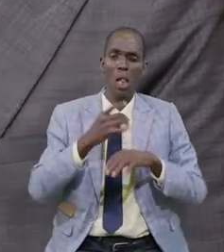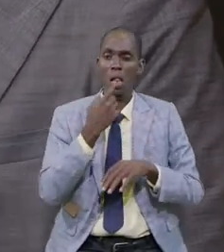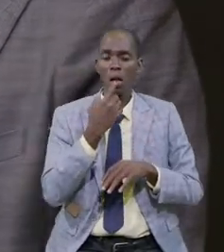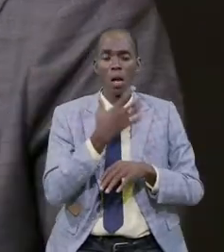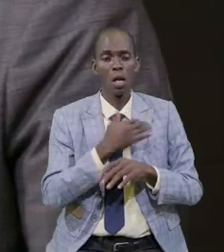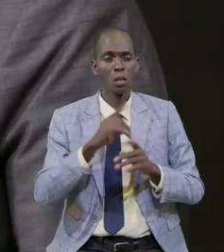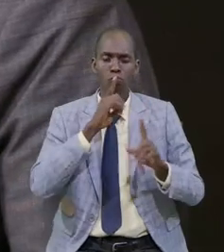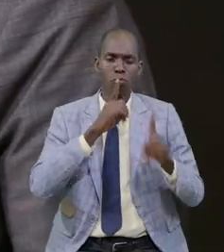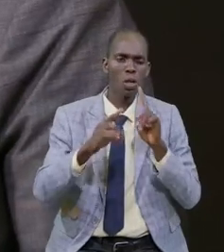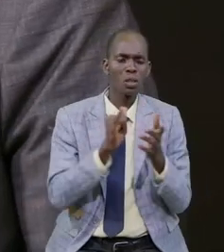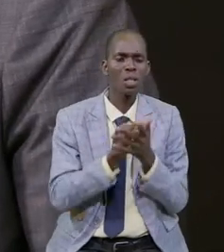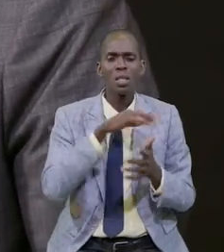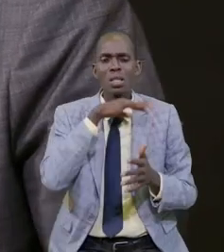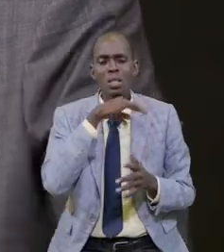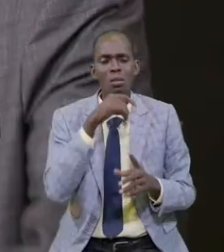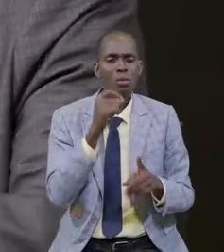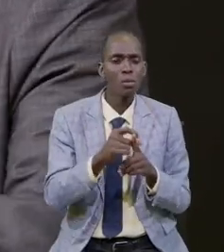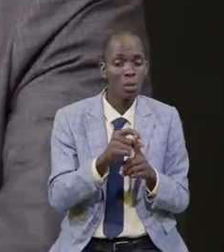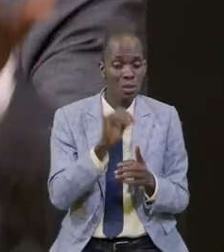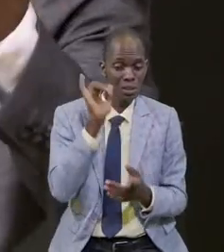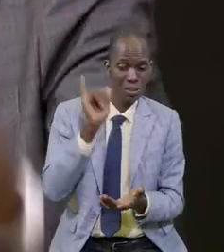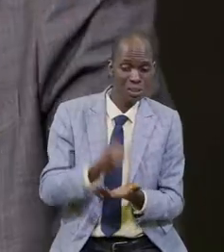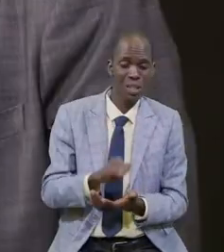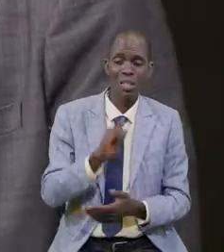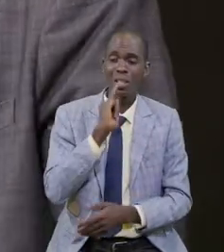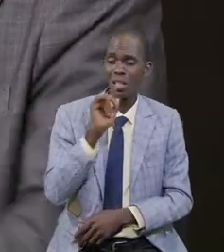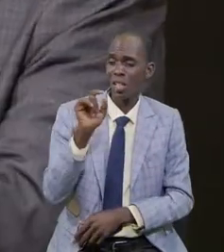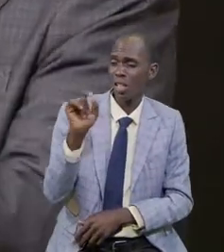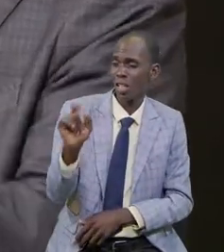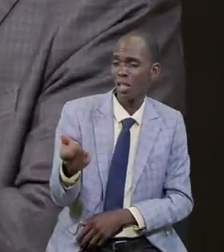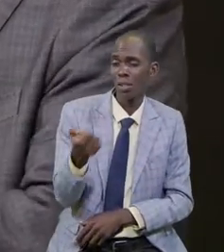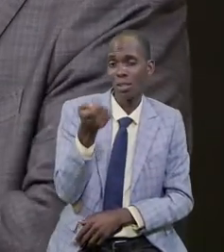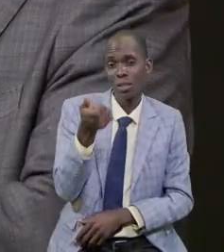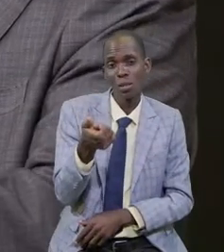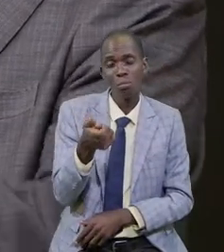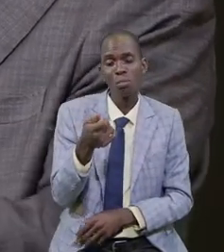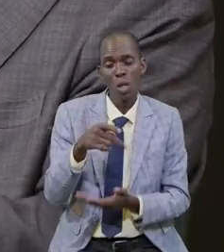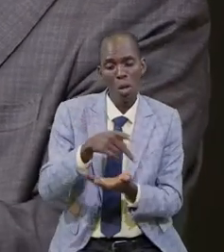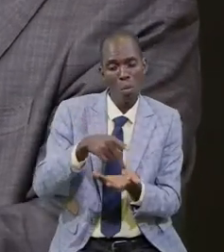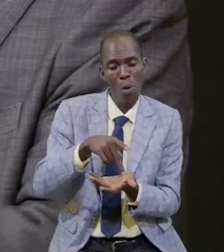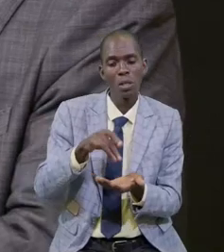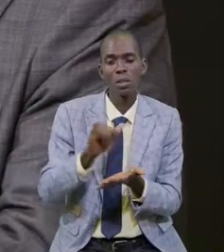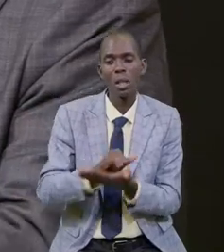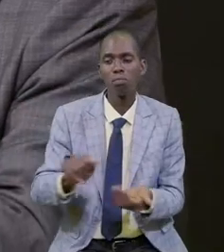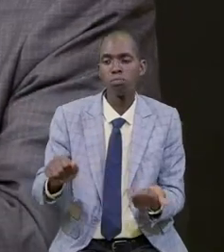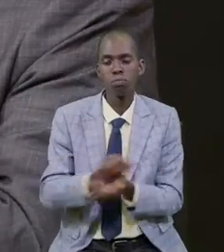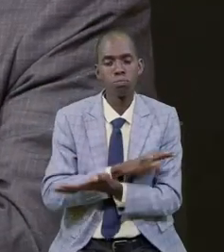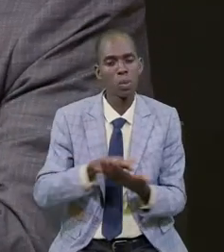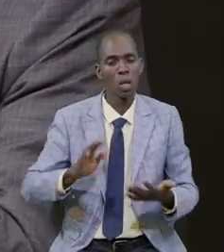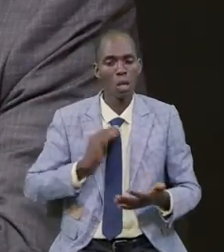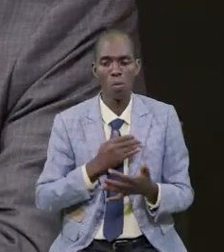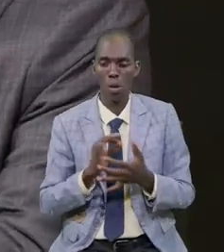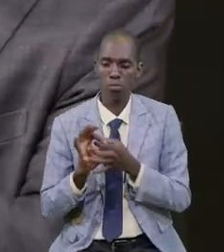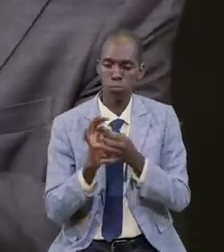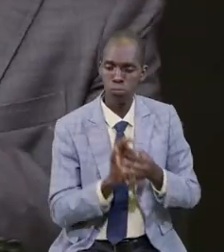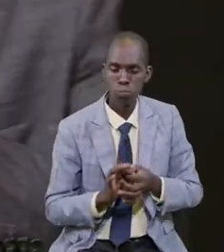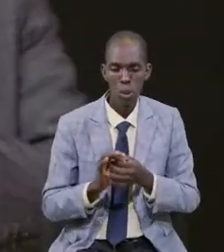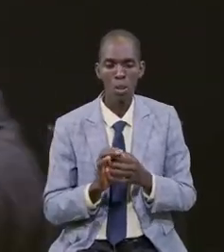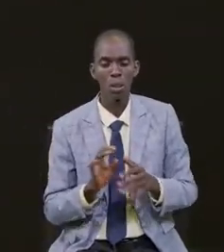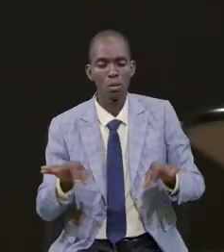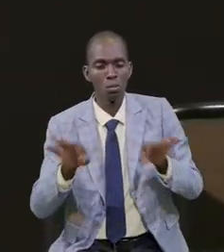cela. Alors, c'est le petit poison qui détruit la communion, l'utilité et